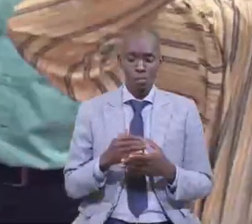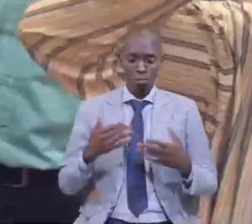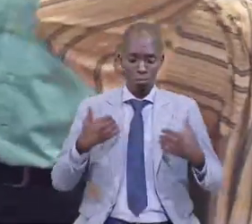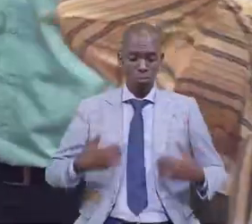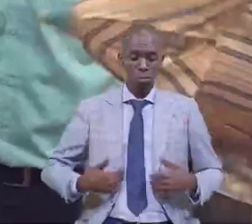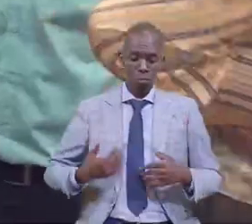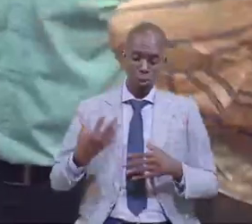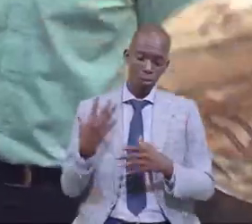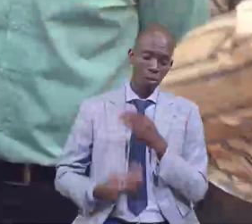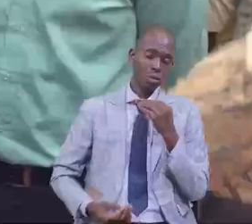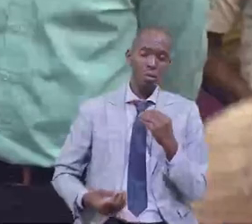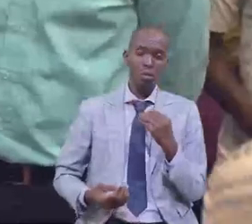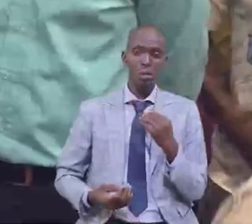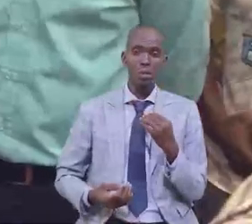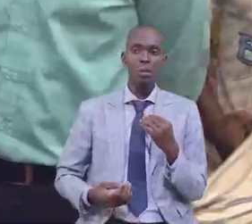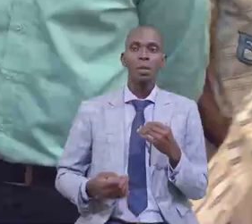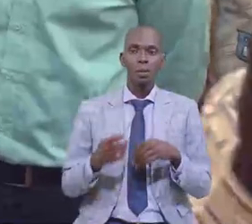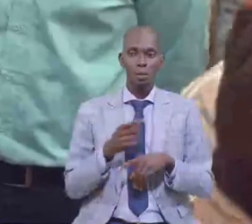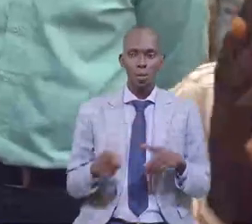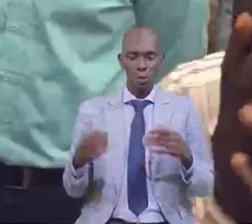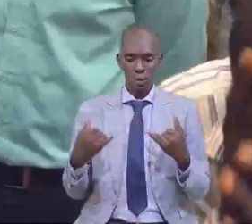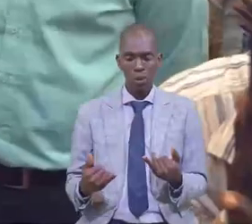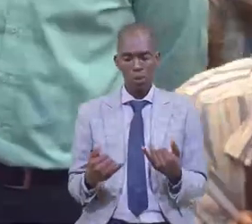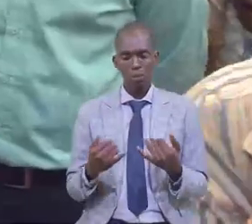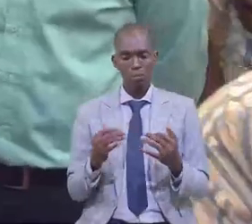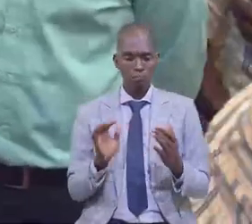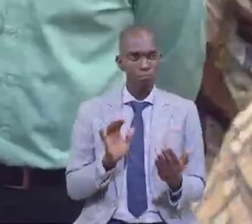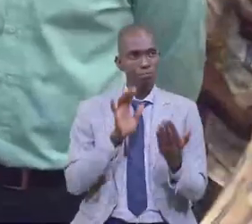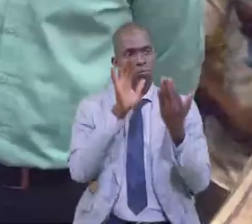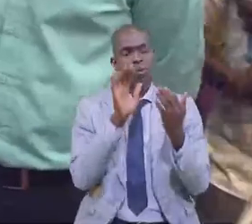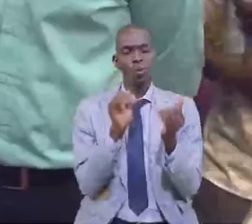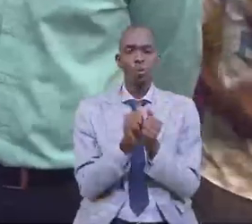absents du corps, mais présent avec le Seigneur.